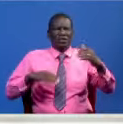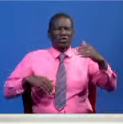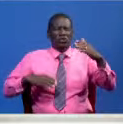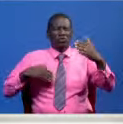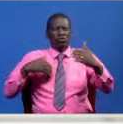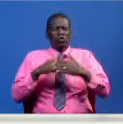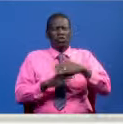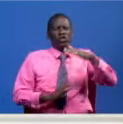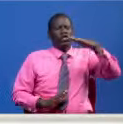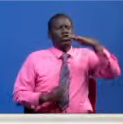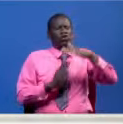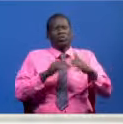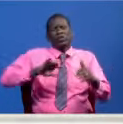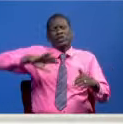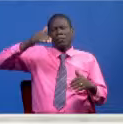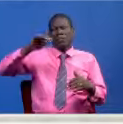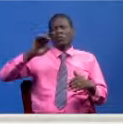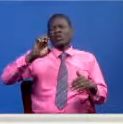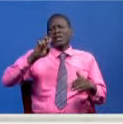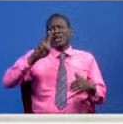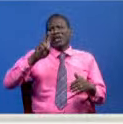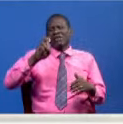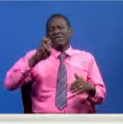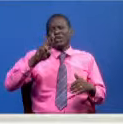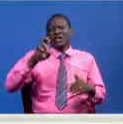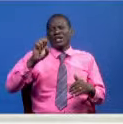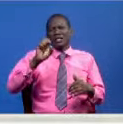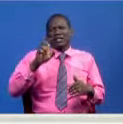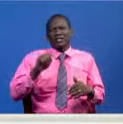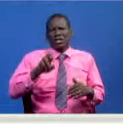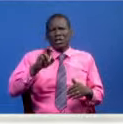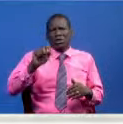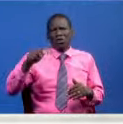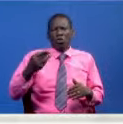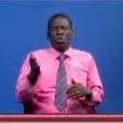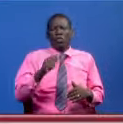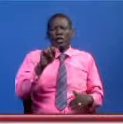cha mlima huo. Ruth Sarmoi Chesenge, NTV.